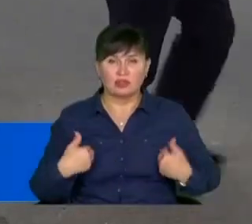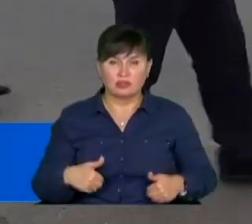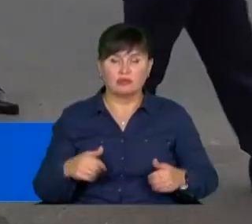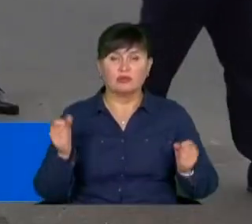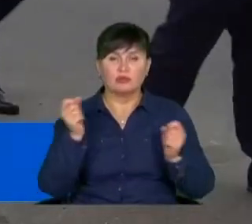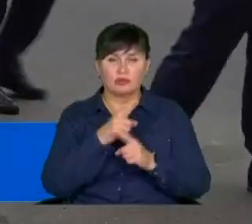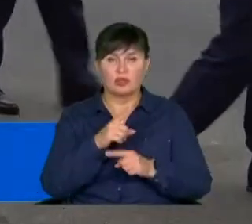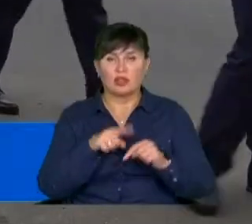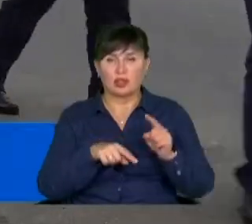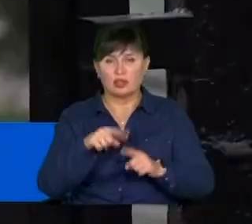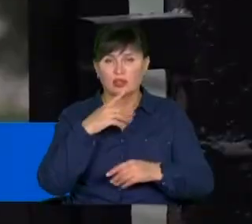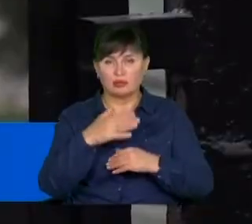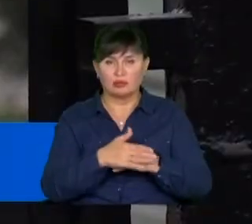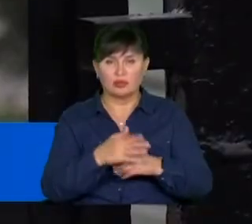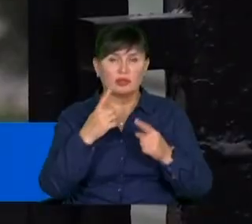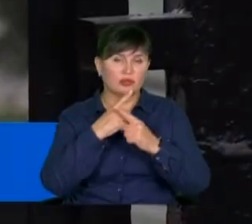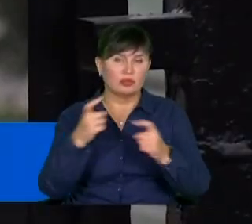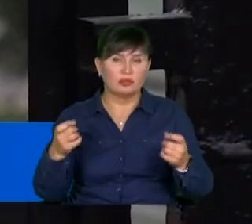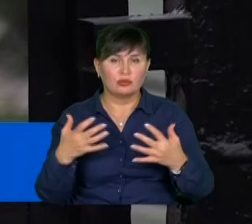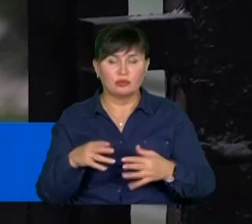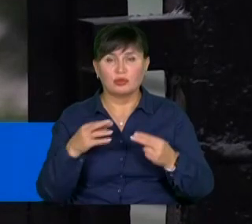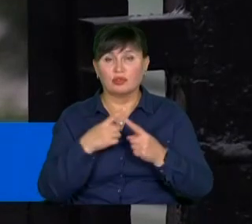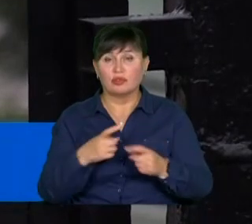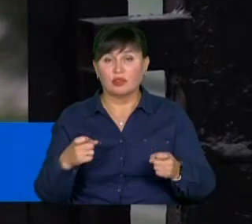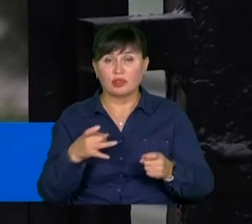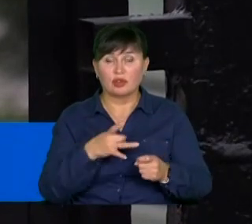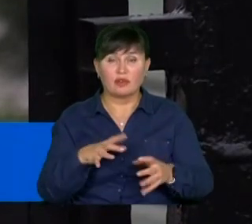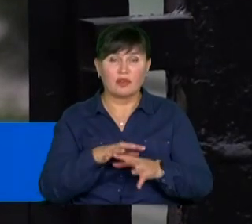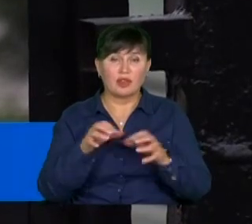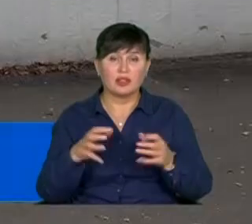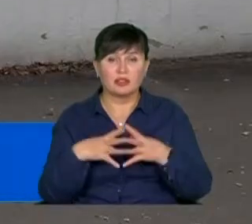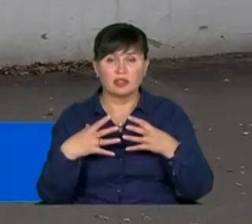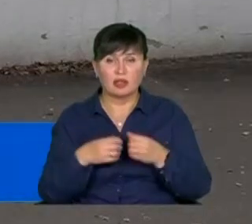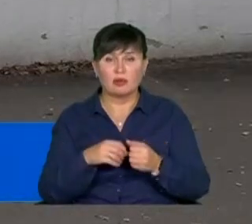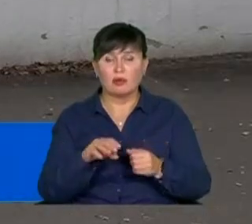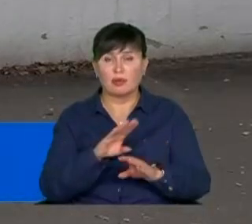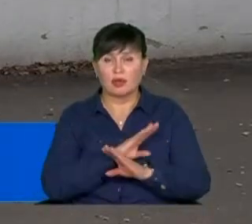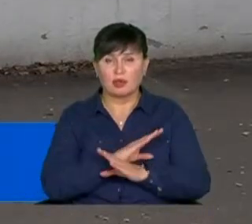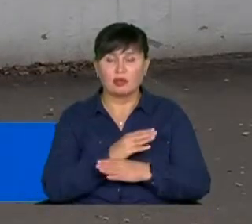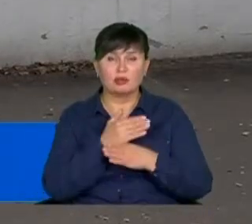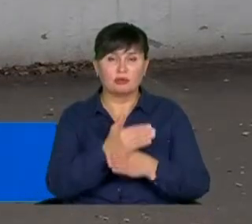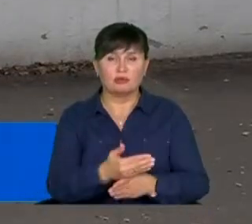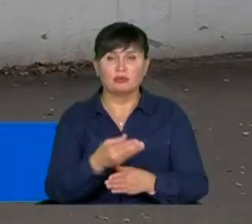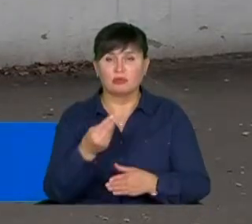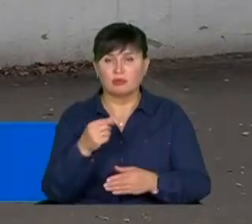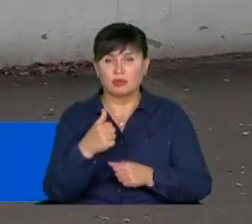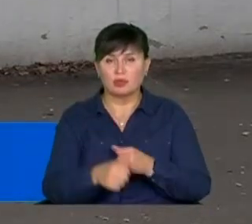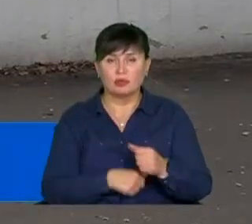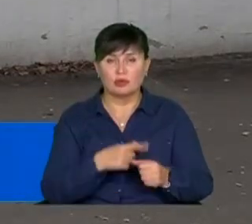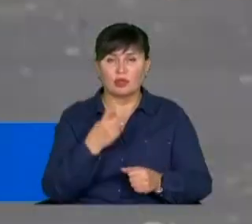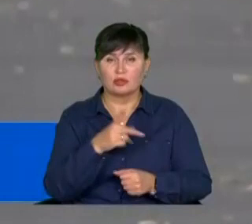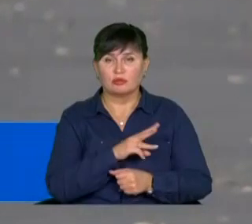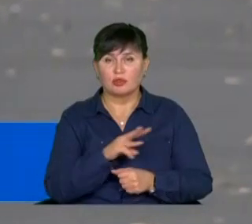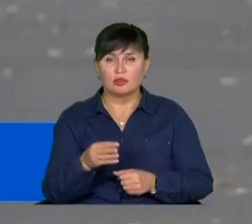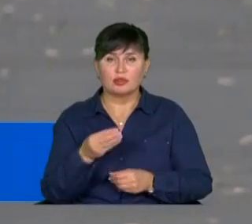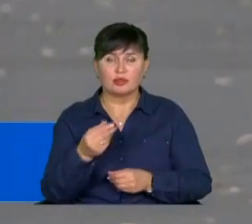а родные и близкие оповещены. А по информации районных властей, семьям погибших казахстанцев будет оказана материальная помощь в размере 1 000 000